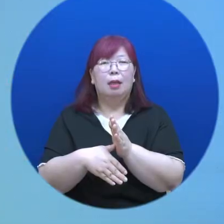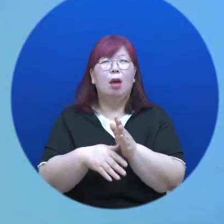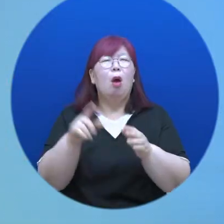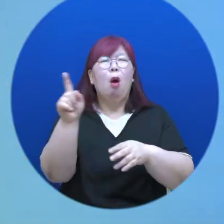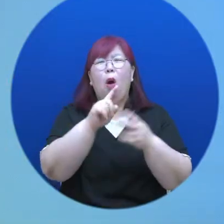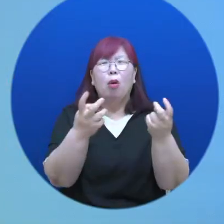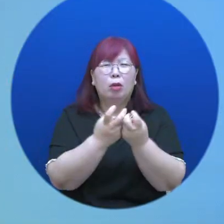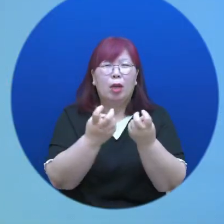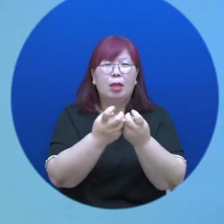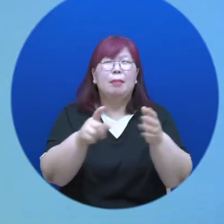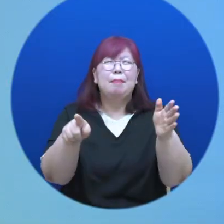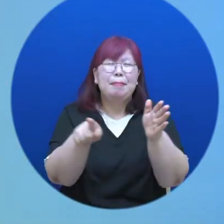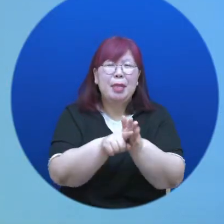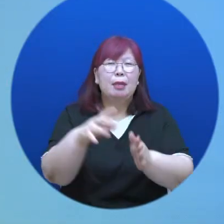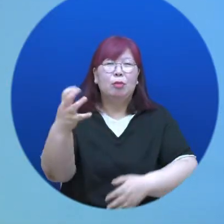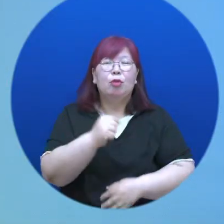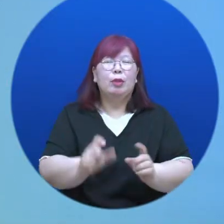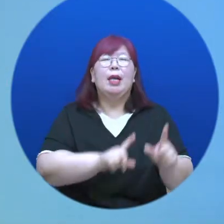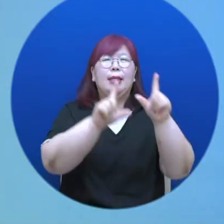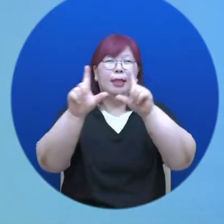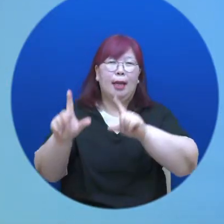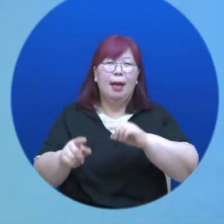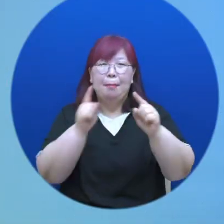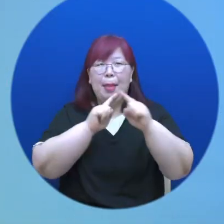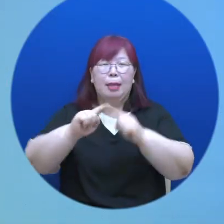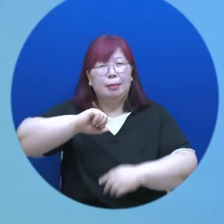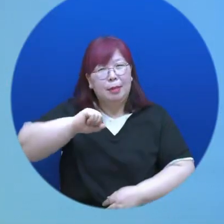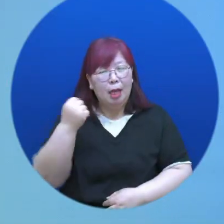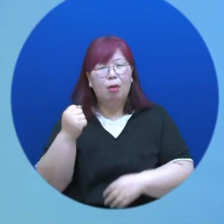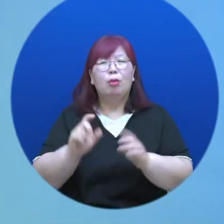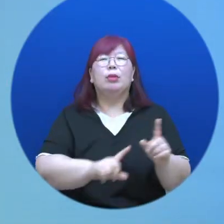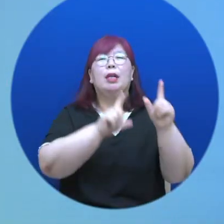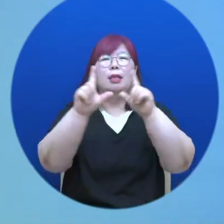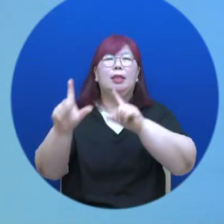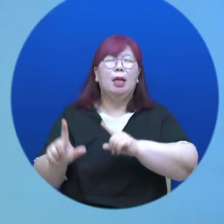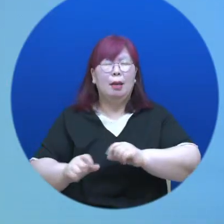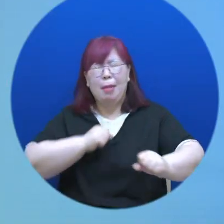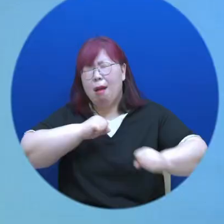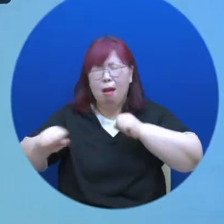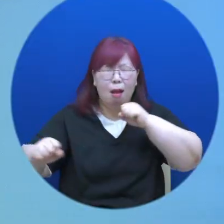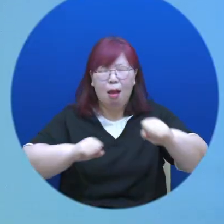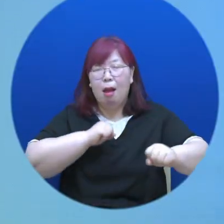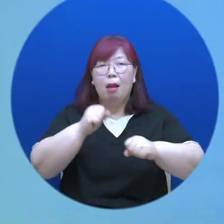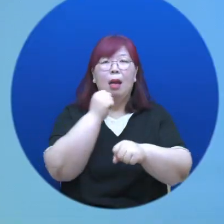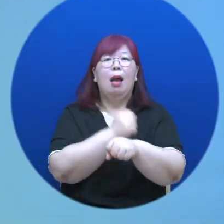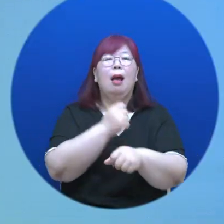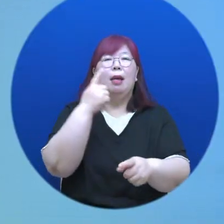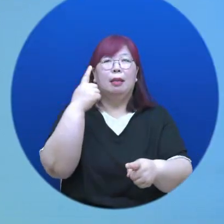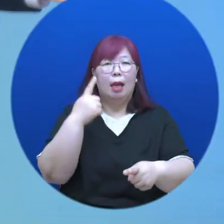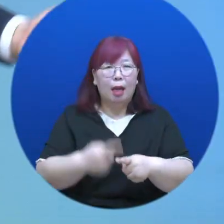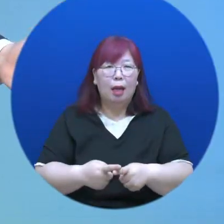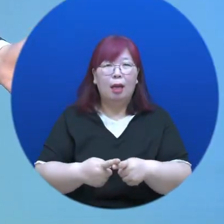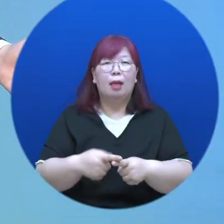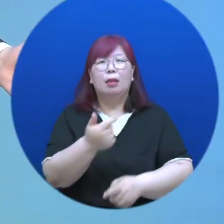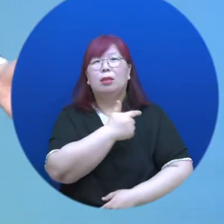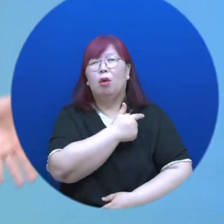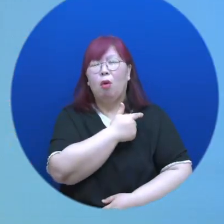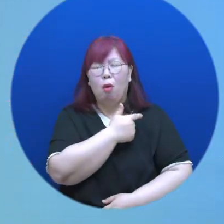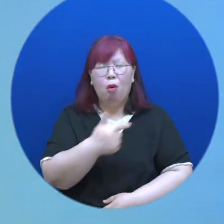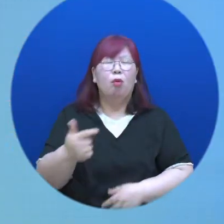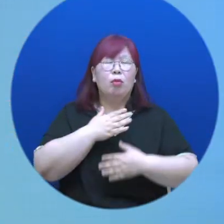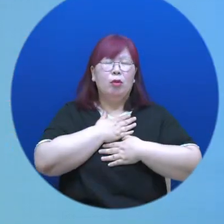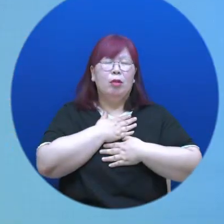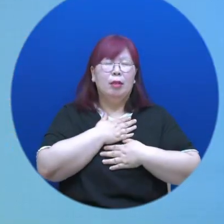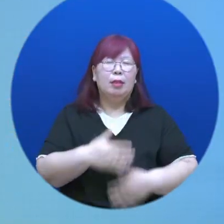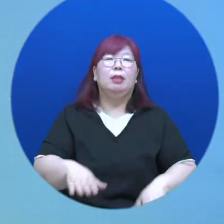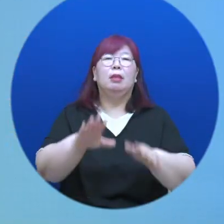어떻게든 믿음으로 살아보려고, 말씀대로 살아가려고 발버둥 치다가 이리 치이고 저리 치이고 너무